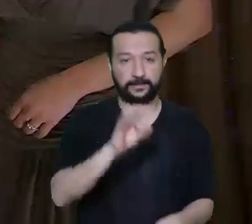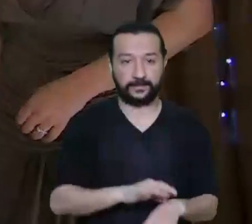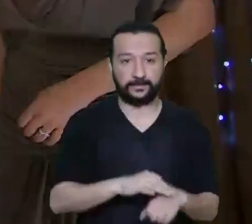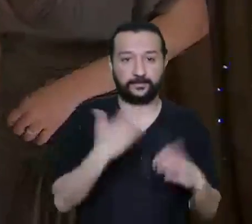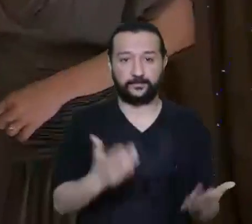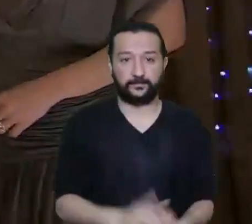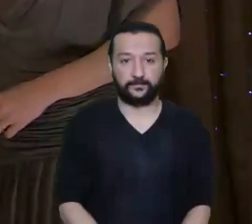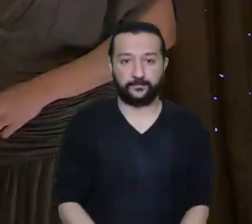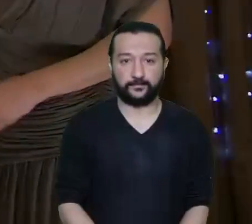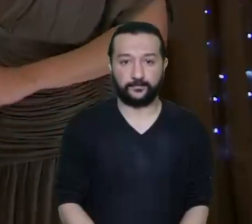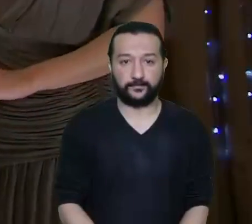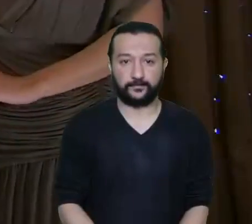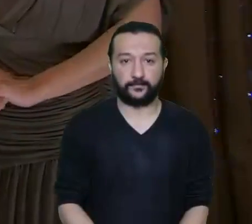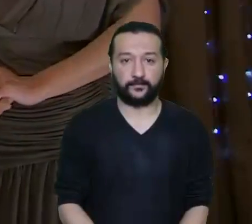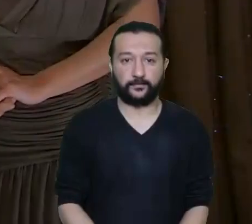Bir dakika.